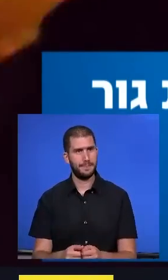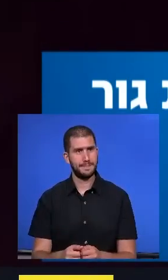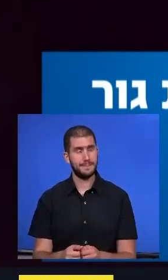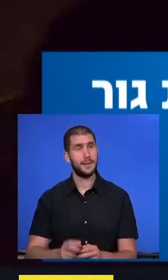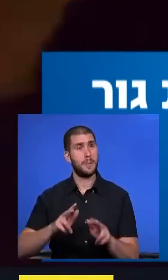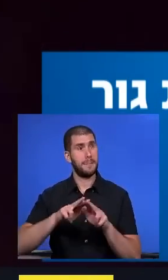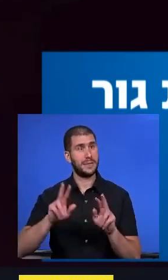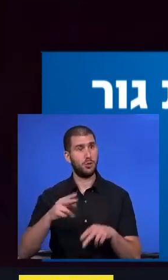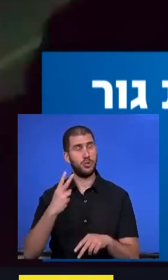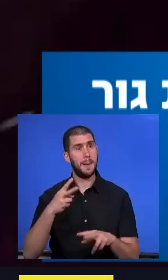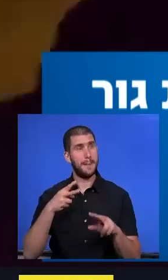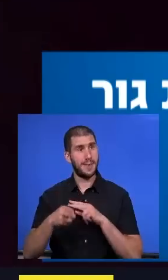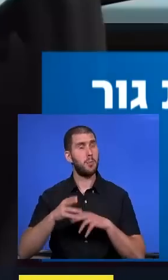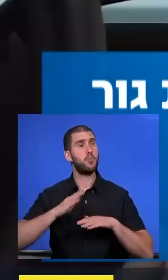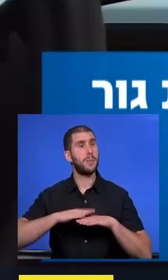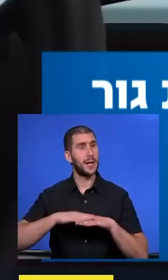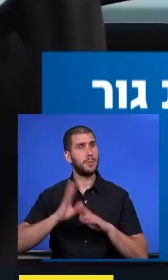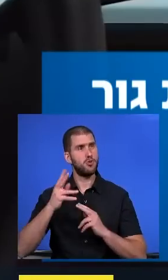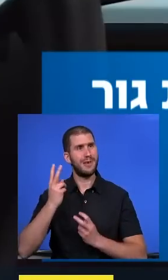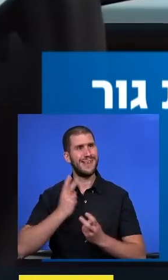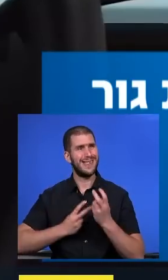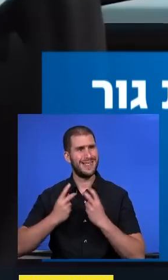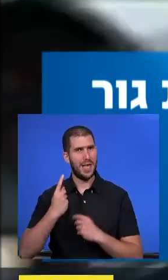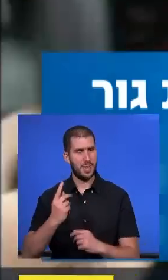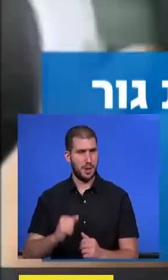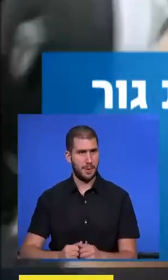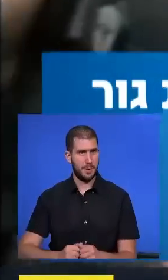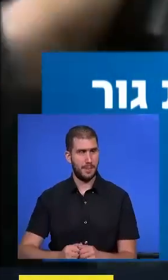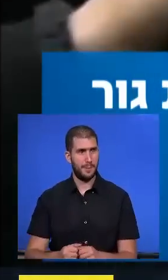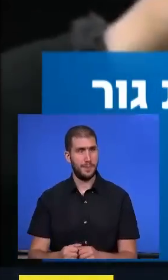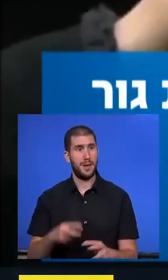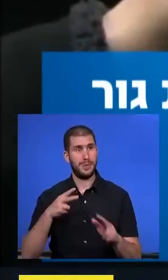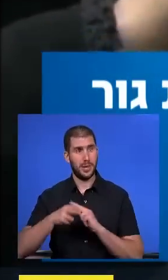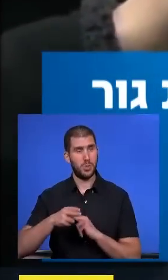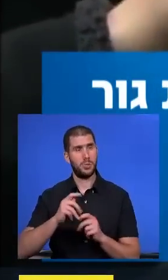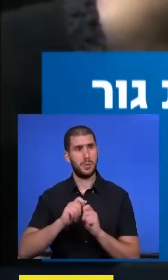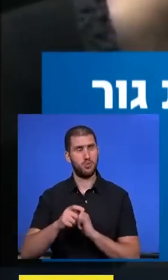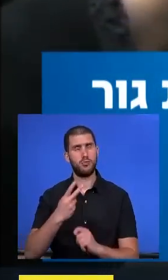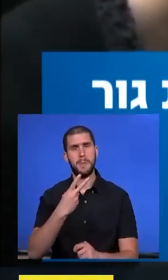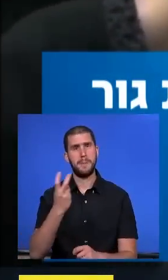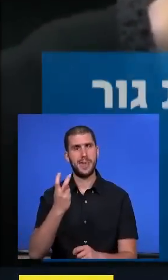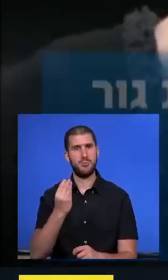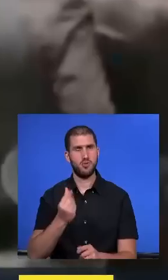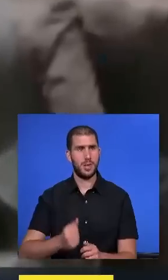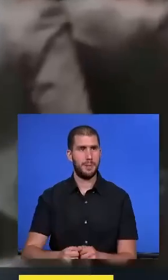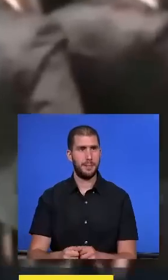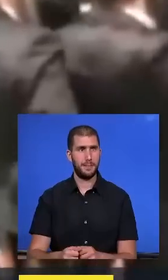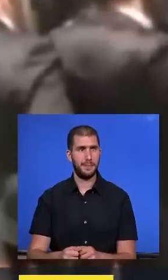יש בארץ שני מנתקים מומחים שיש להם את הידע לכך. הניתוק אינו בעלות שכ-200